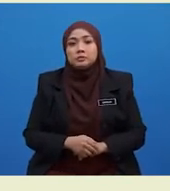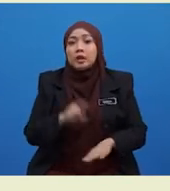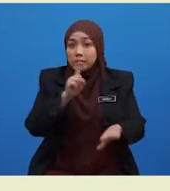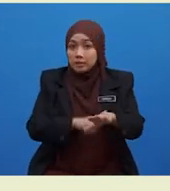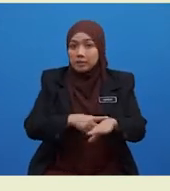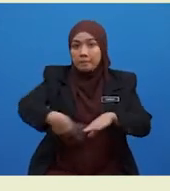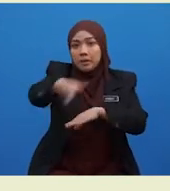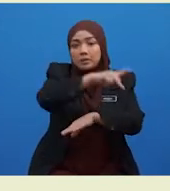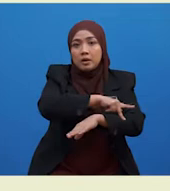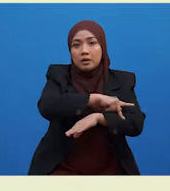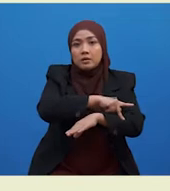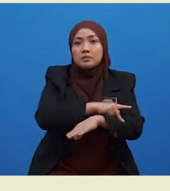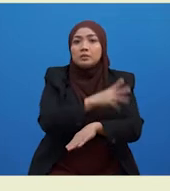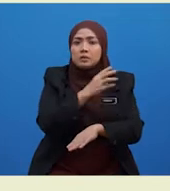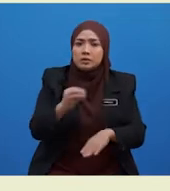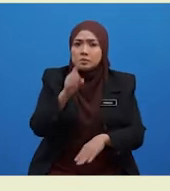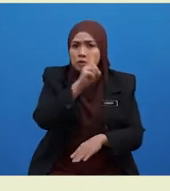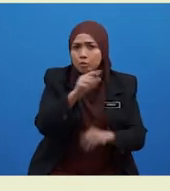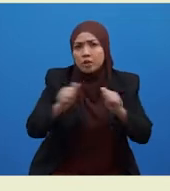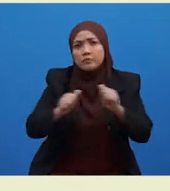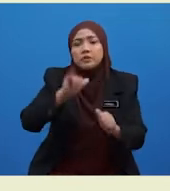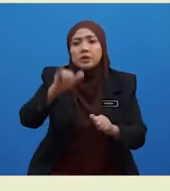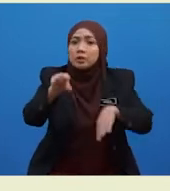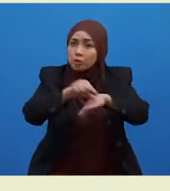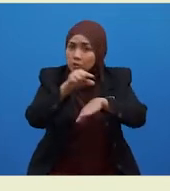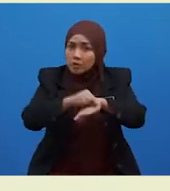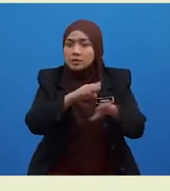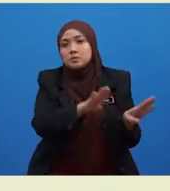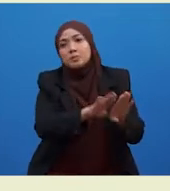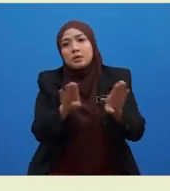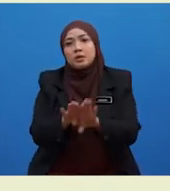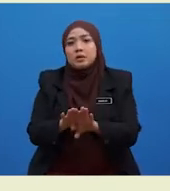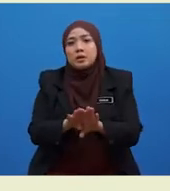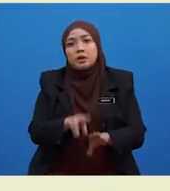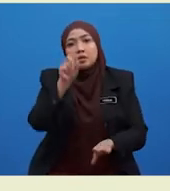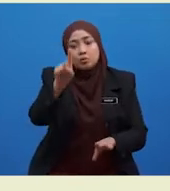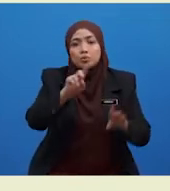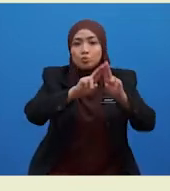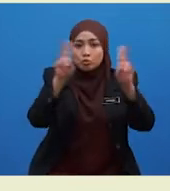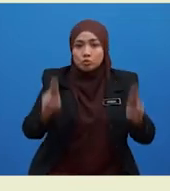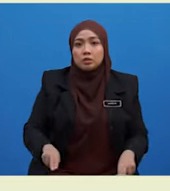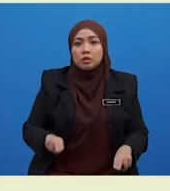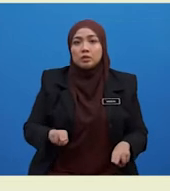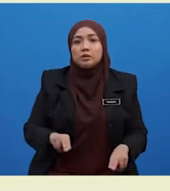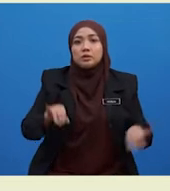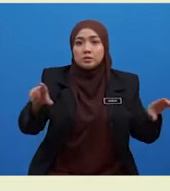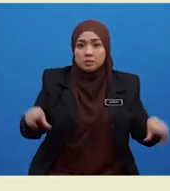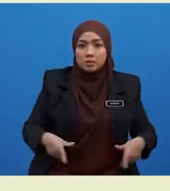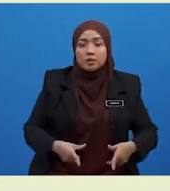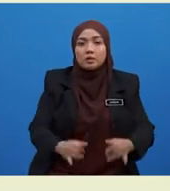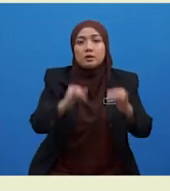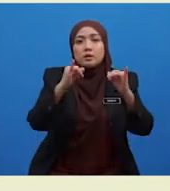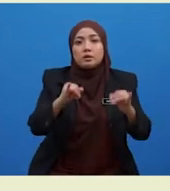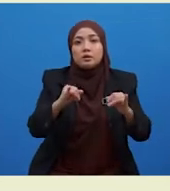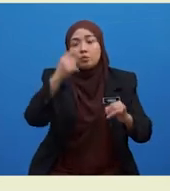di padang ataupun balapan dan merupakan satu aktiviti yang digunakan sebagai salah satu ujian yang dijalankan terhadap